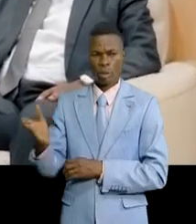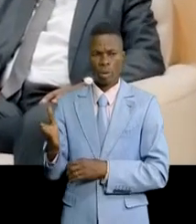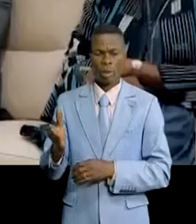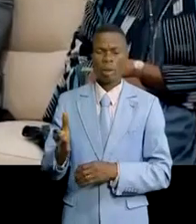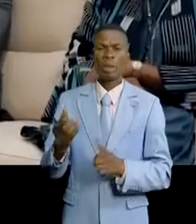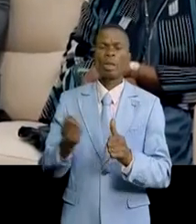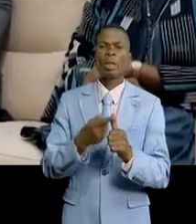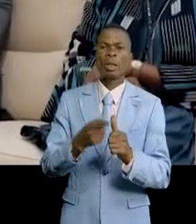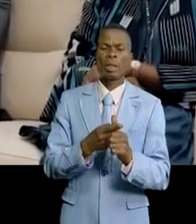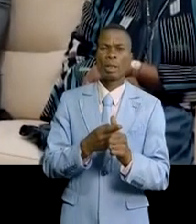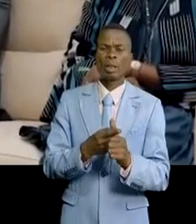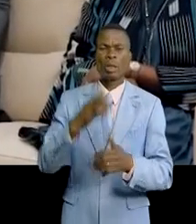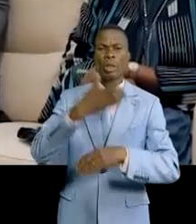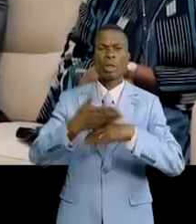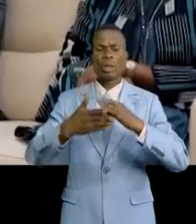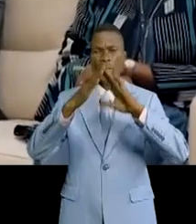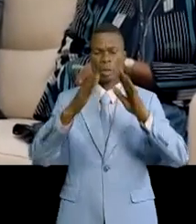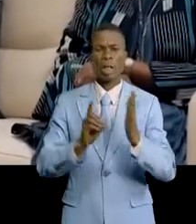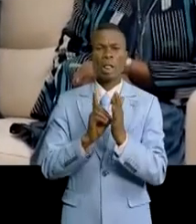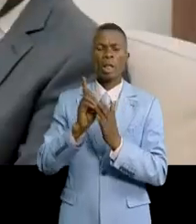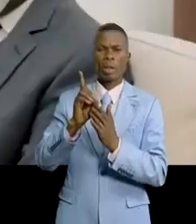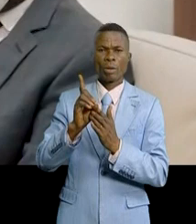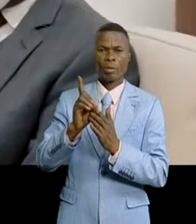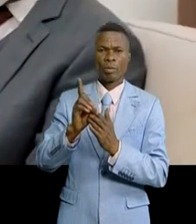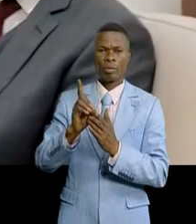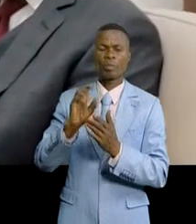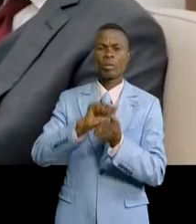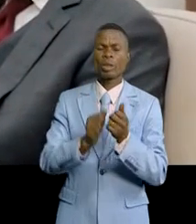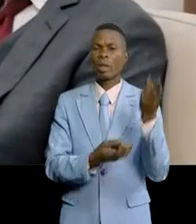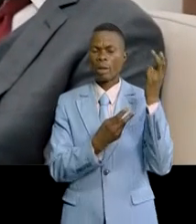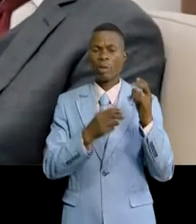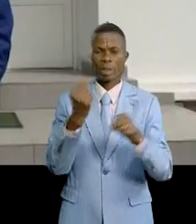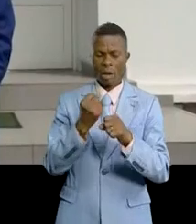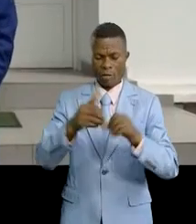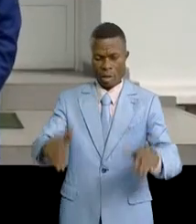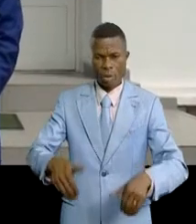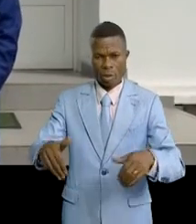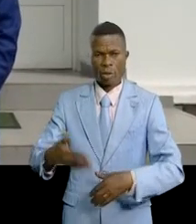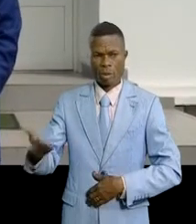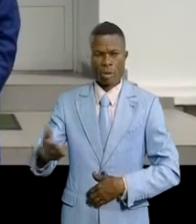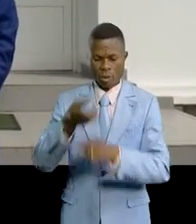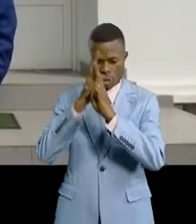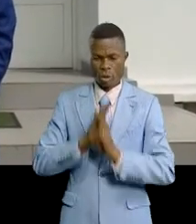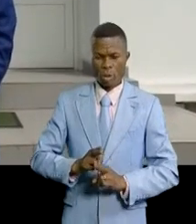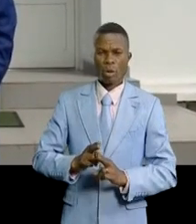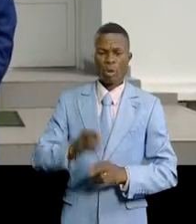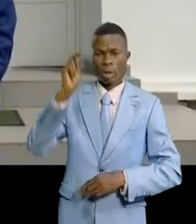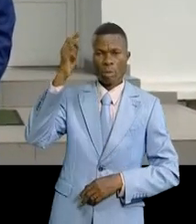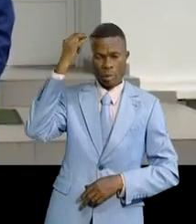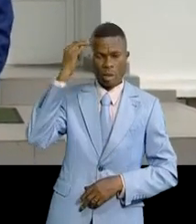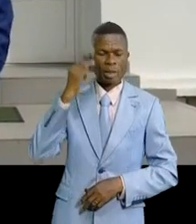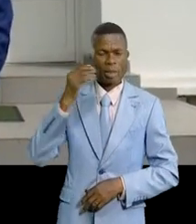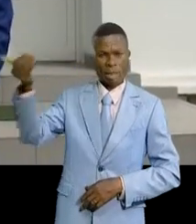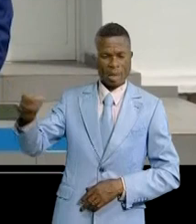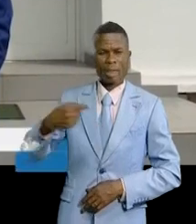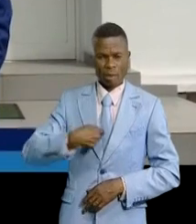notamment sur des infrastructures et le développement des chaînes de valeurs agricoles. J'ai eu l'honneur d'être reçu par son Excellence, monsieur le